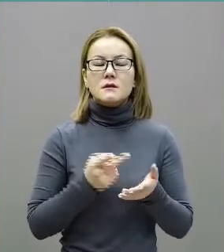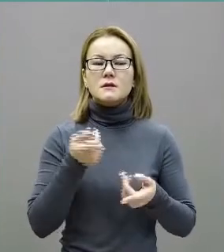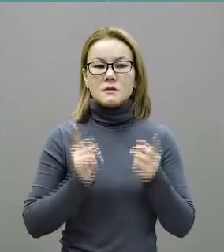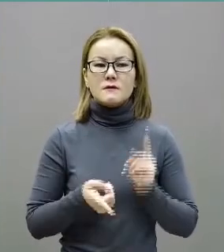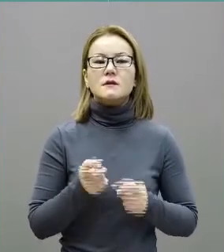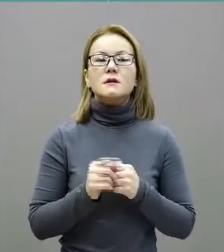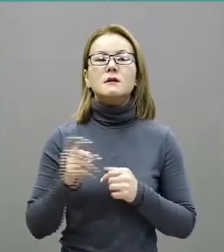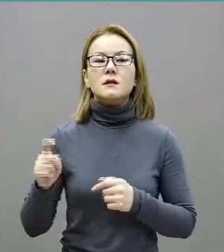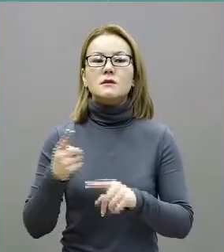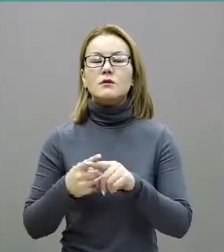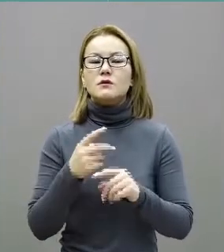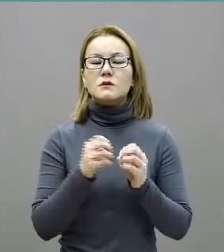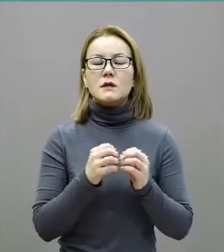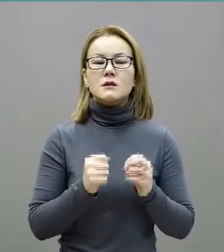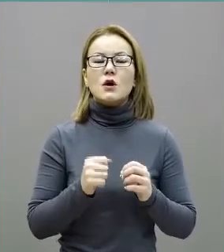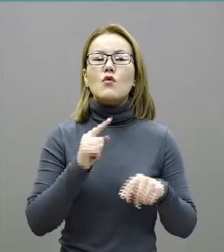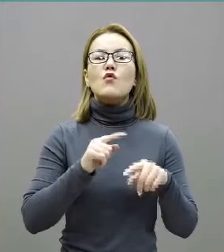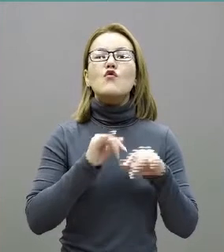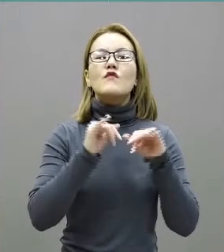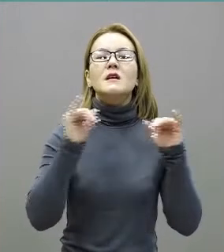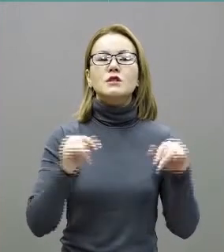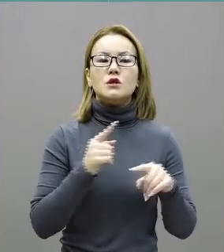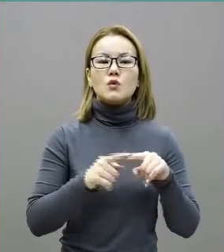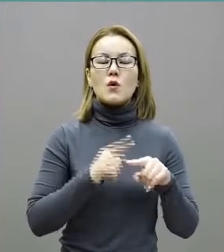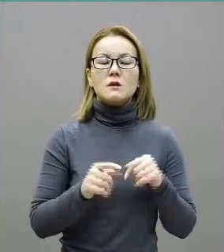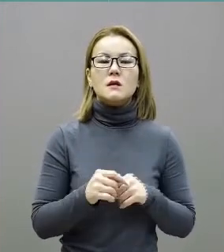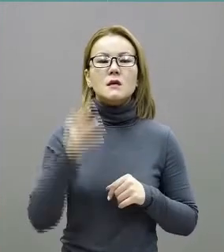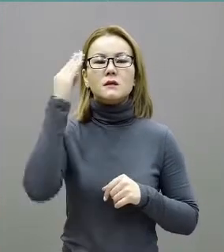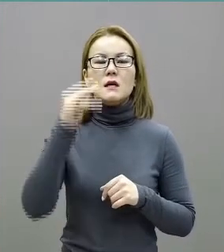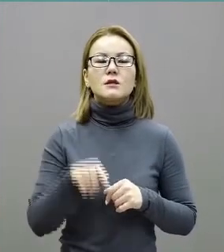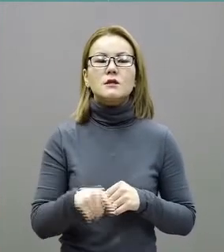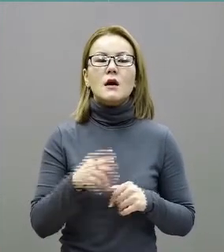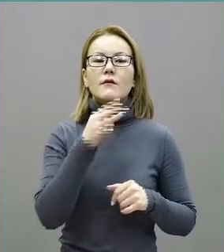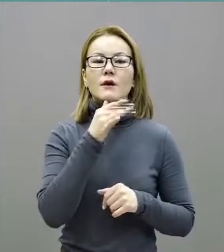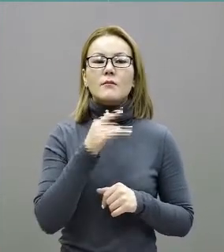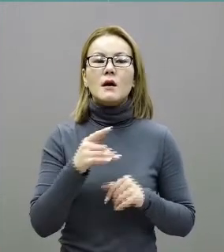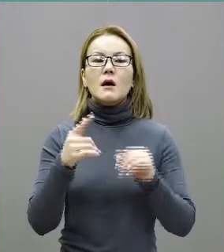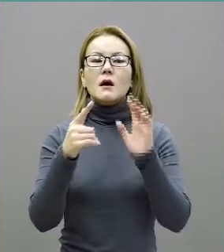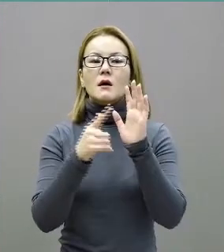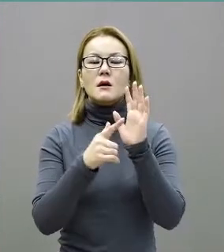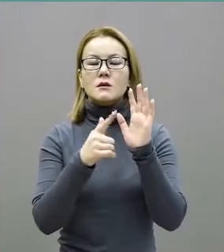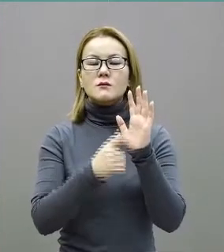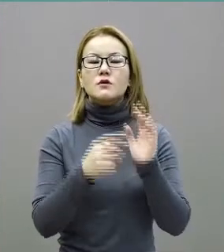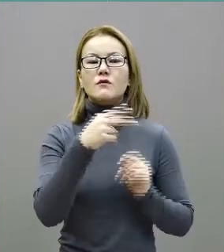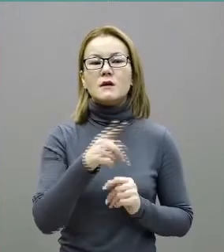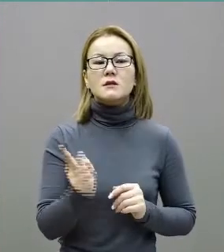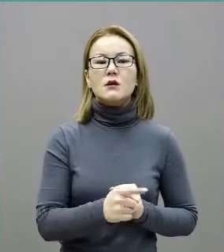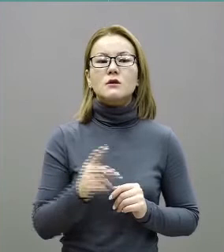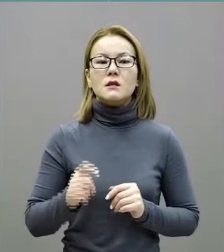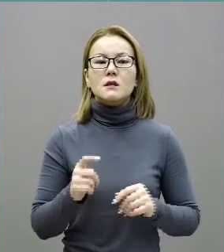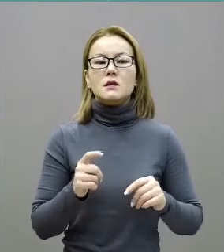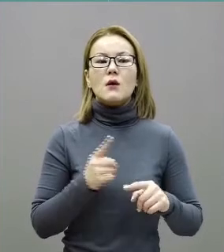x плюс 10 он увеличил скорость тогда время равно 720 деленное на x плюс 10